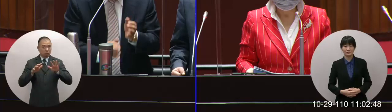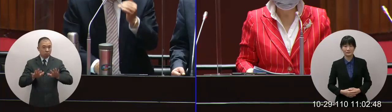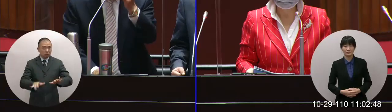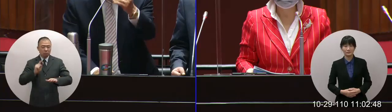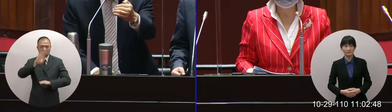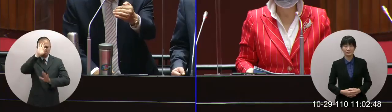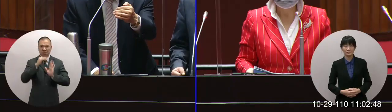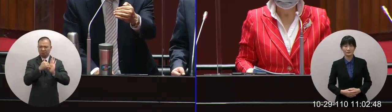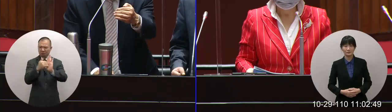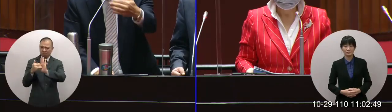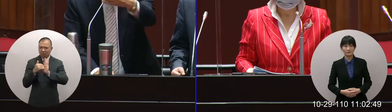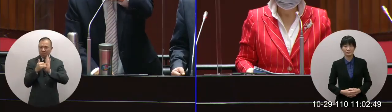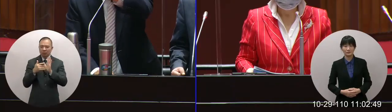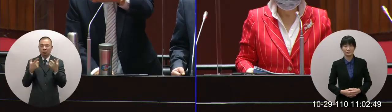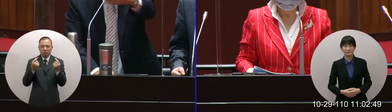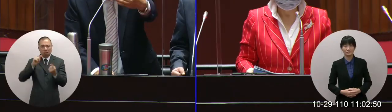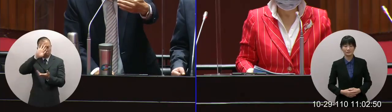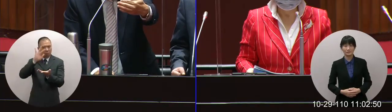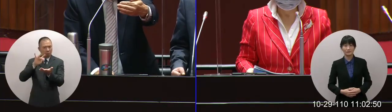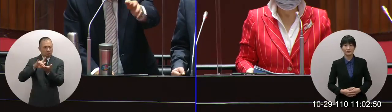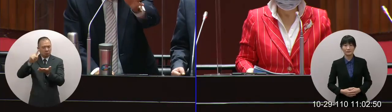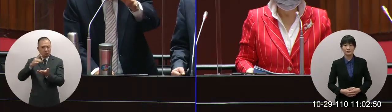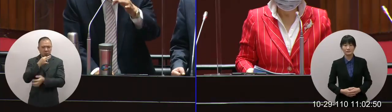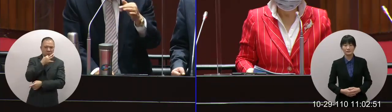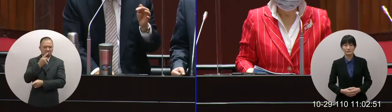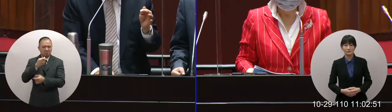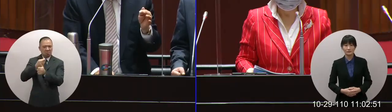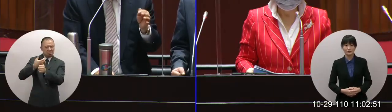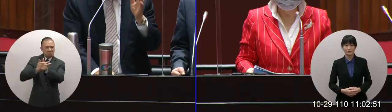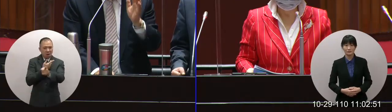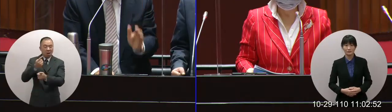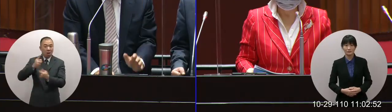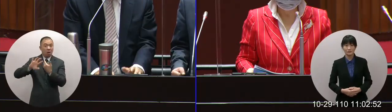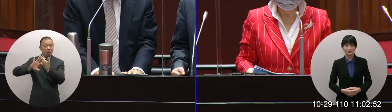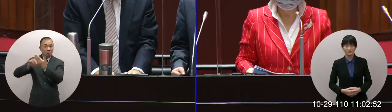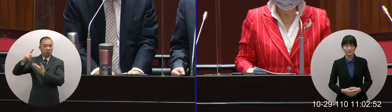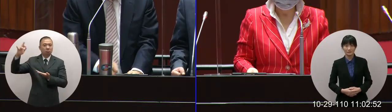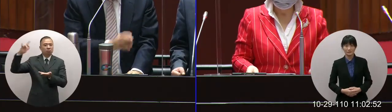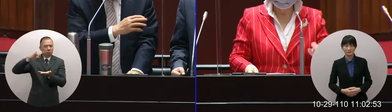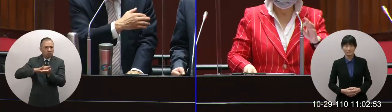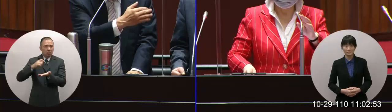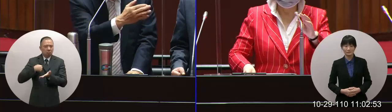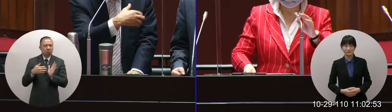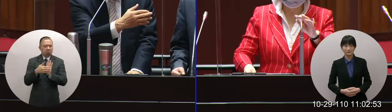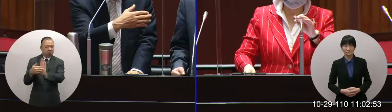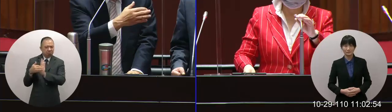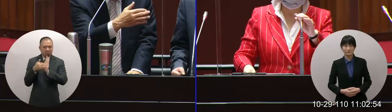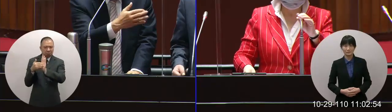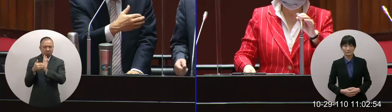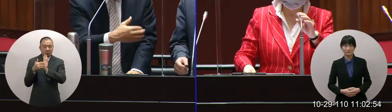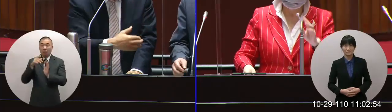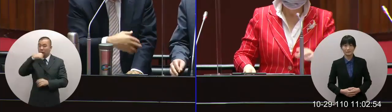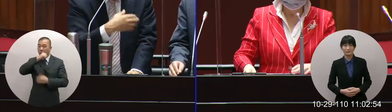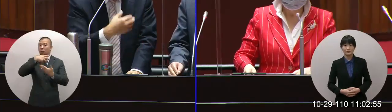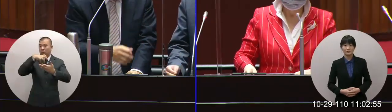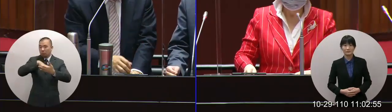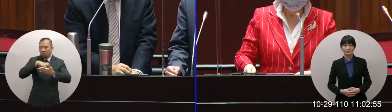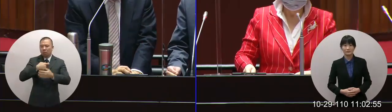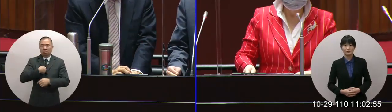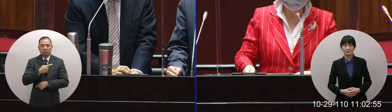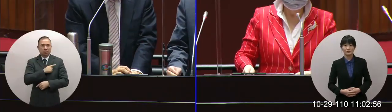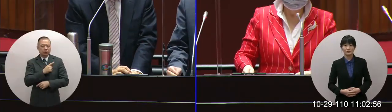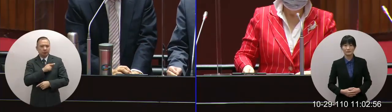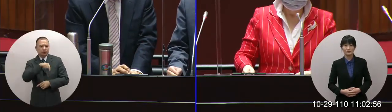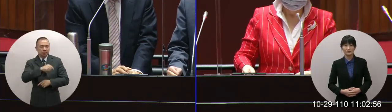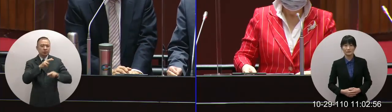要很戒慎恐惧，防守边境，不过国内已经大大来松绑，希望